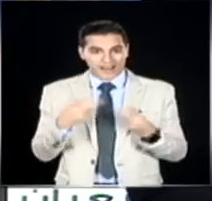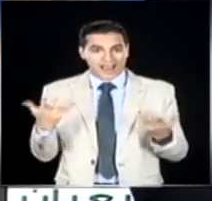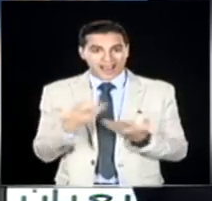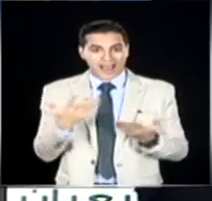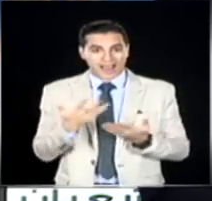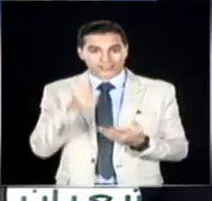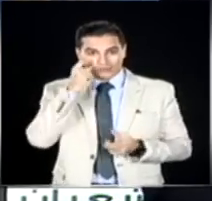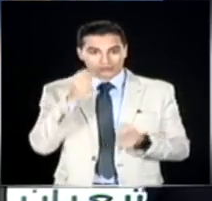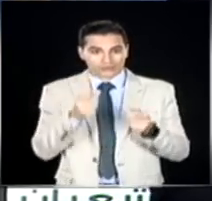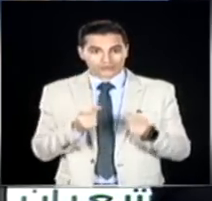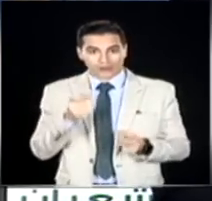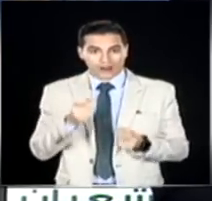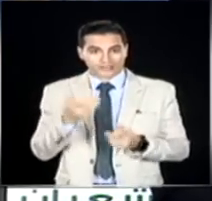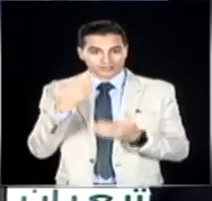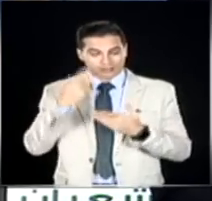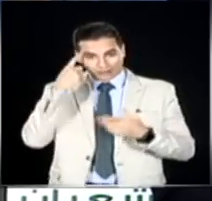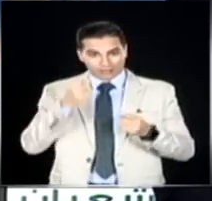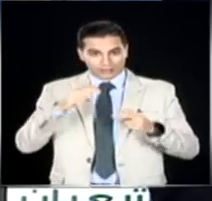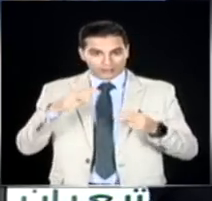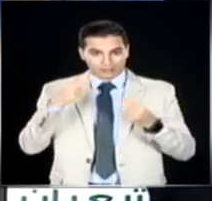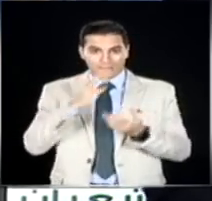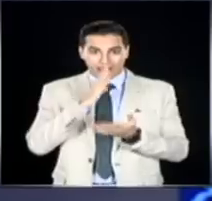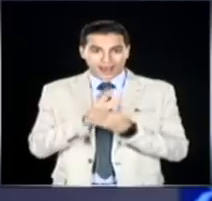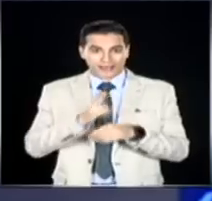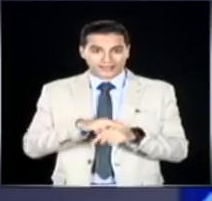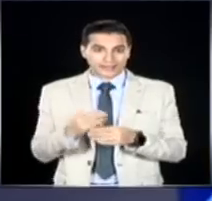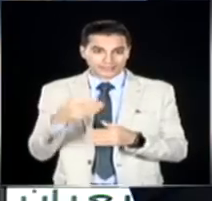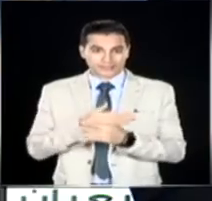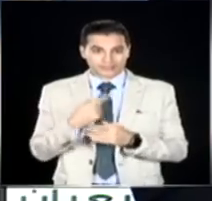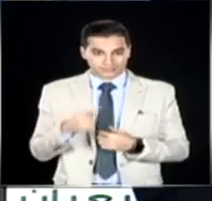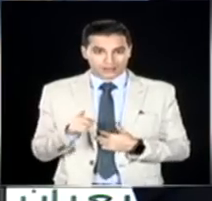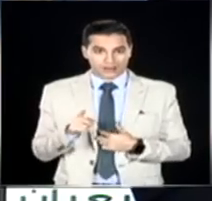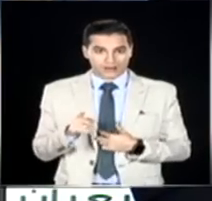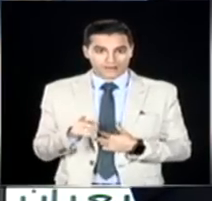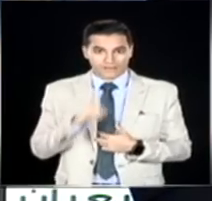قبل كده في تحت الضغط من حقه ينزل ثاني